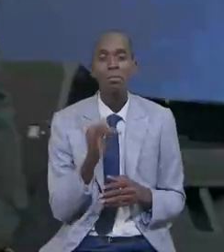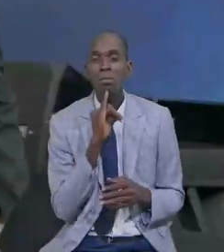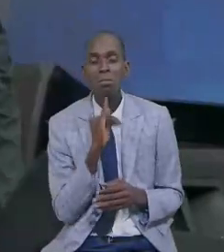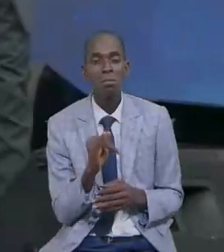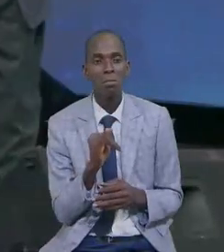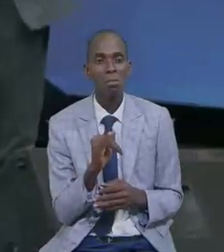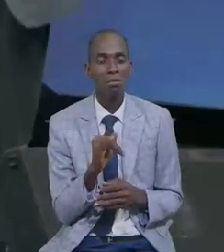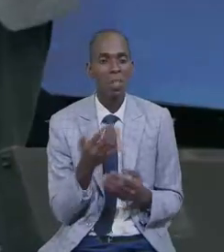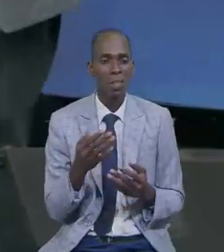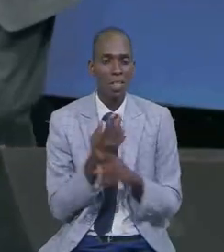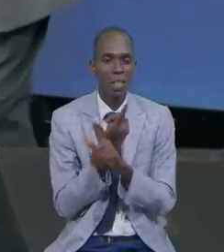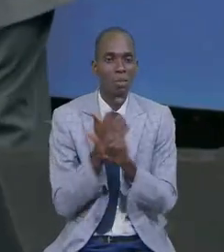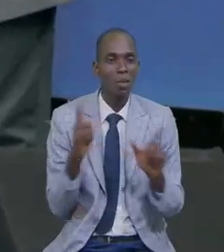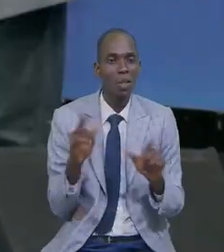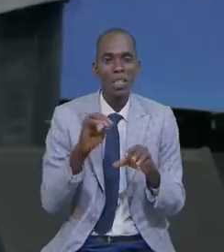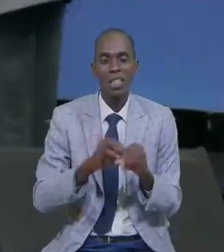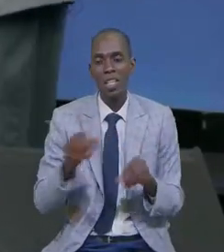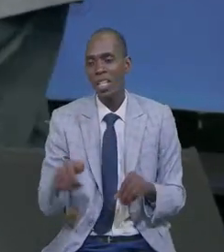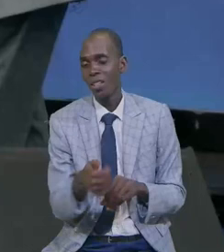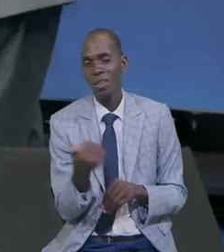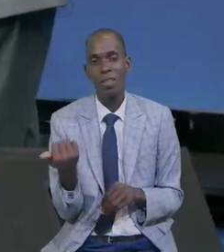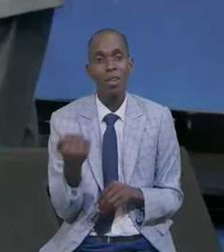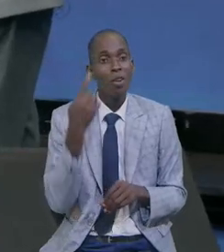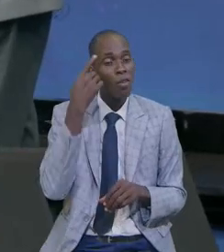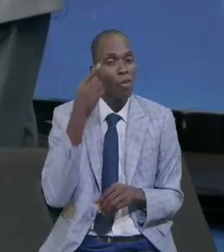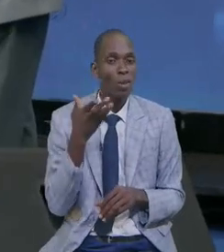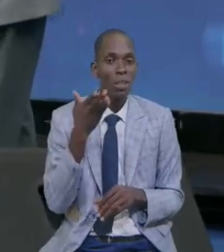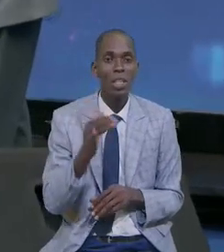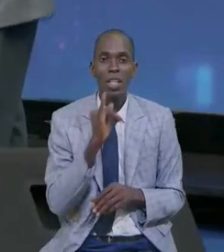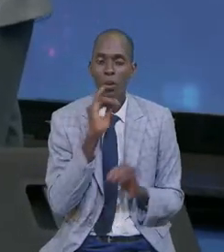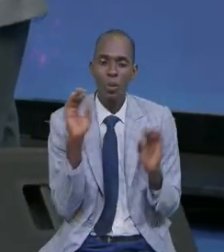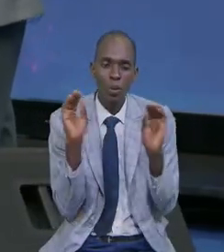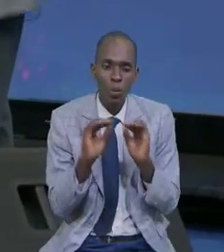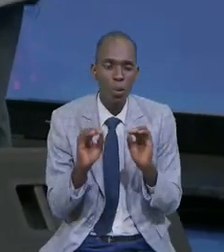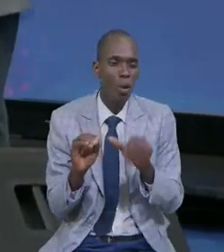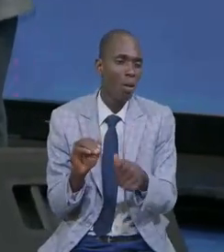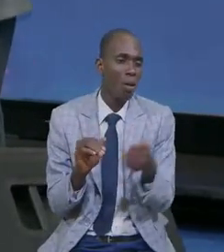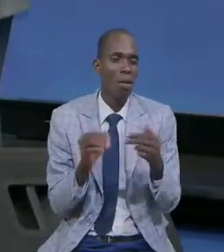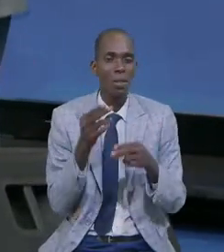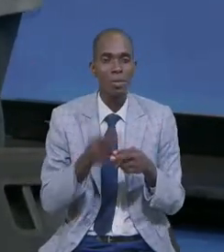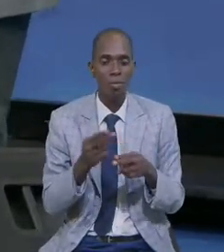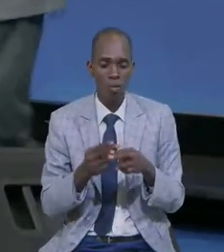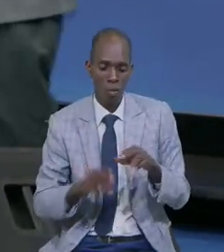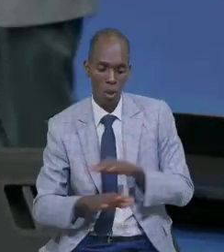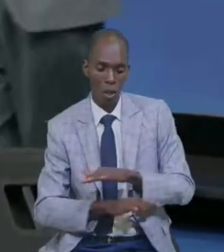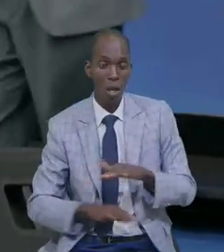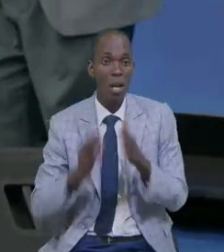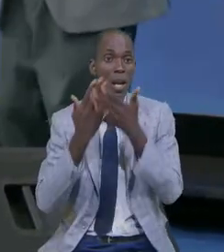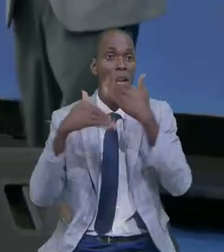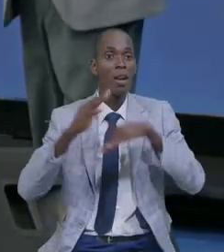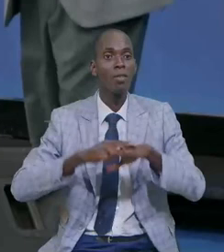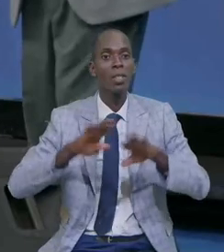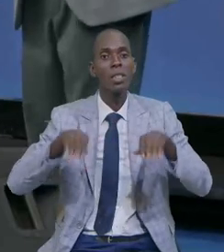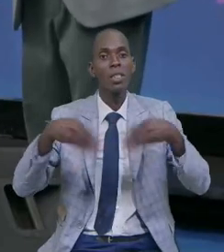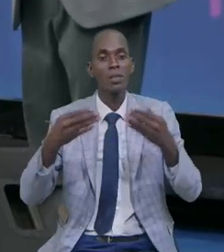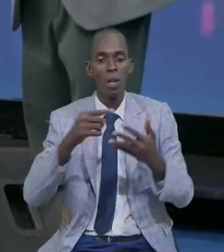libération en aucun autre. Car il n'y a sous le ciel aucun autre nom qui a été donné parmi